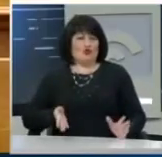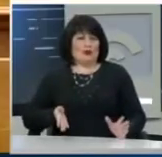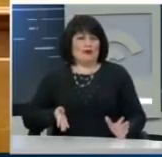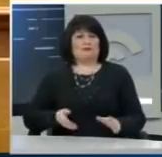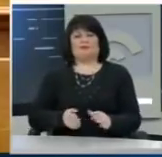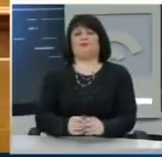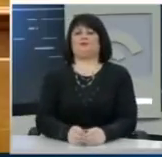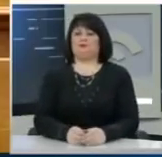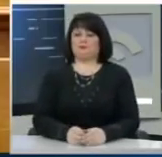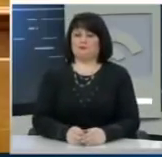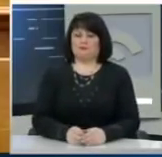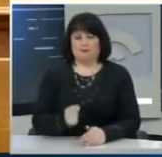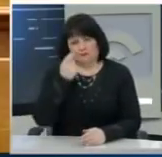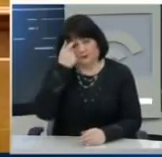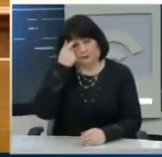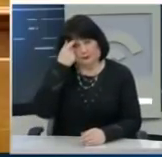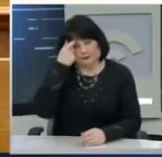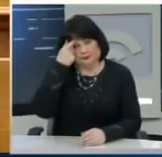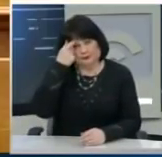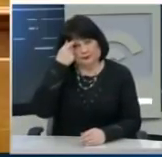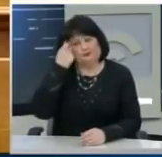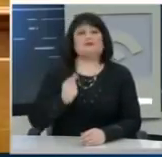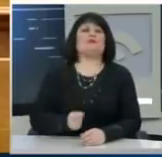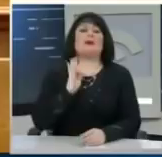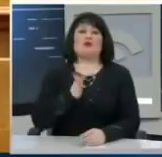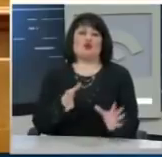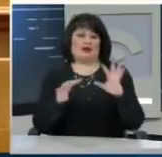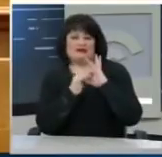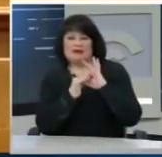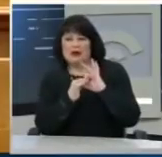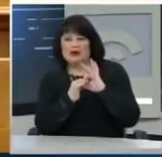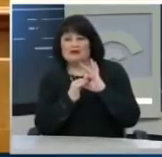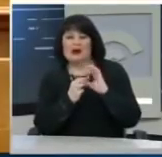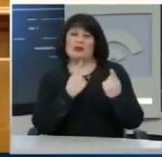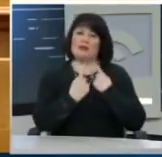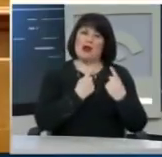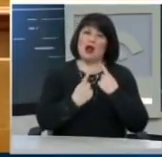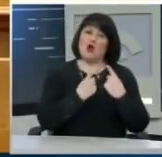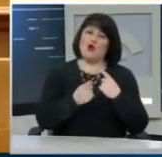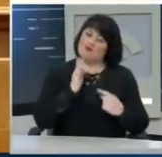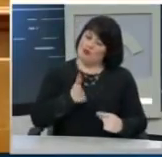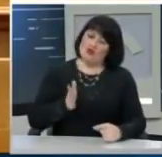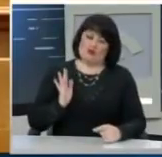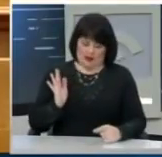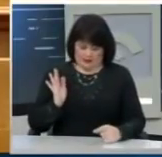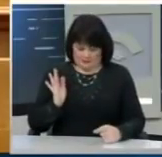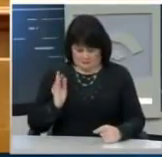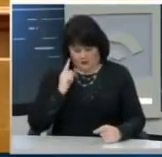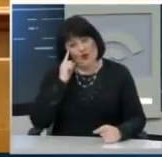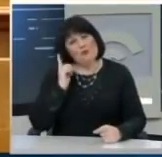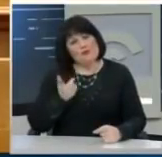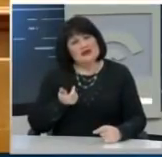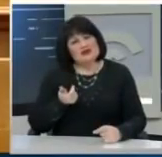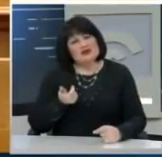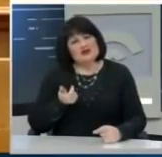ότι μπορούμε να έχουμε ένα πλαίσιο συνεργασίας και διαλόγου και νομίζω ότι με αυτή